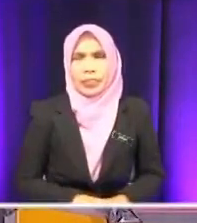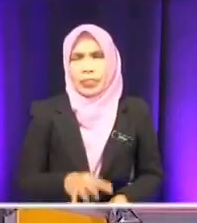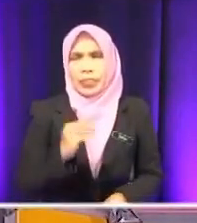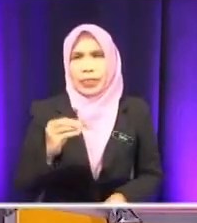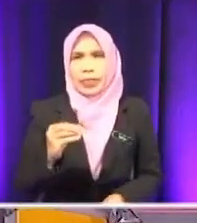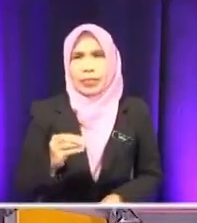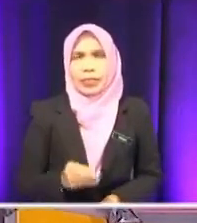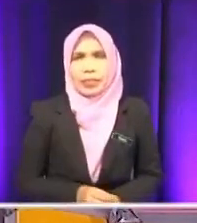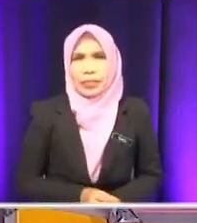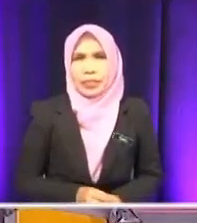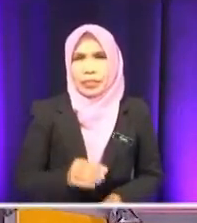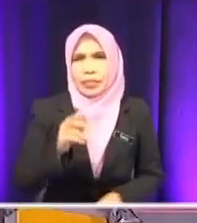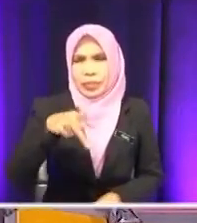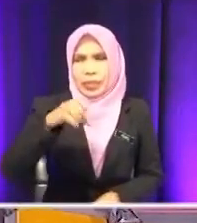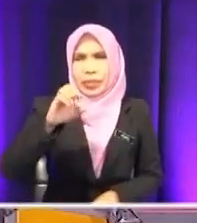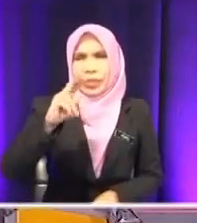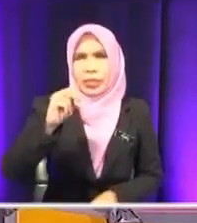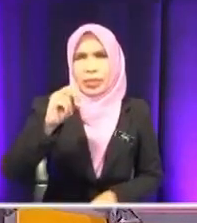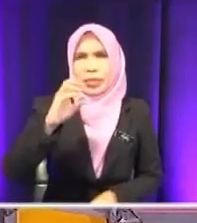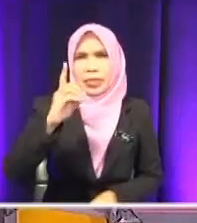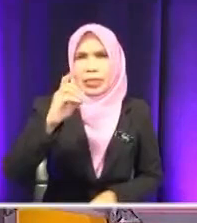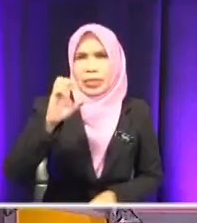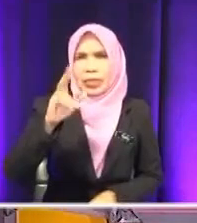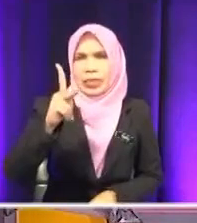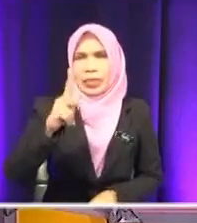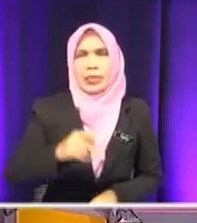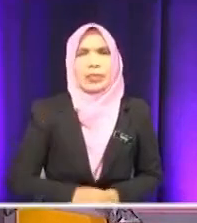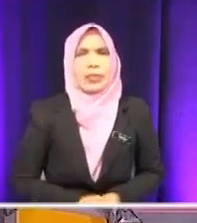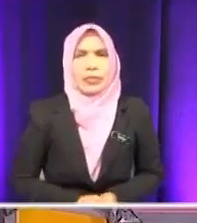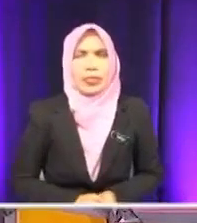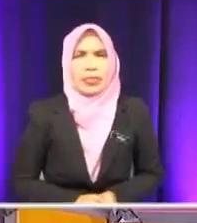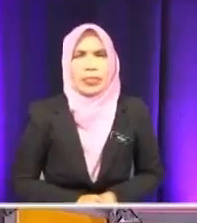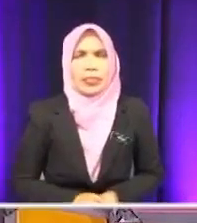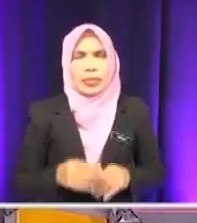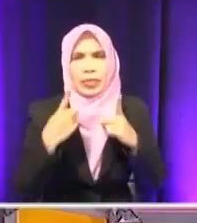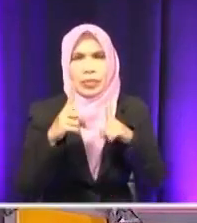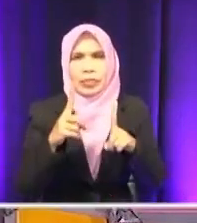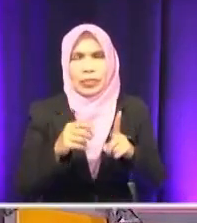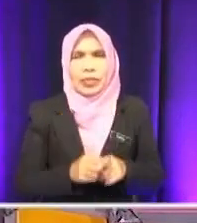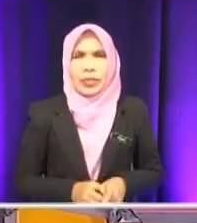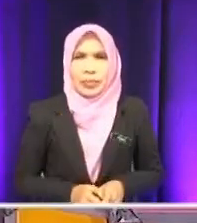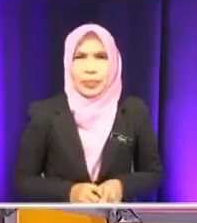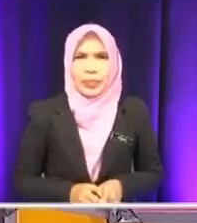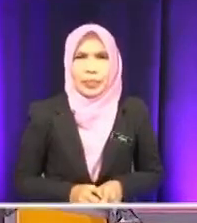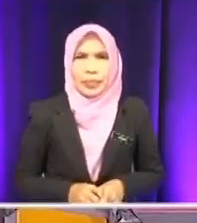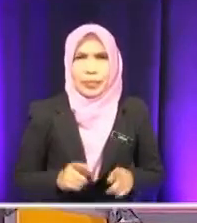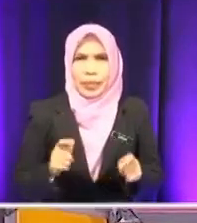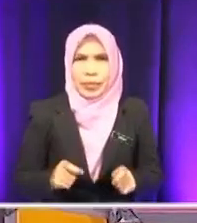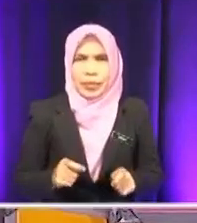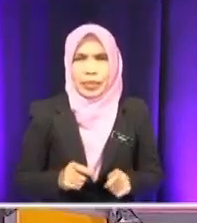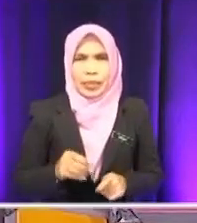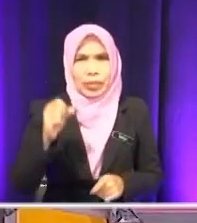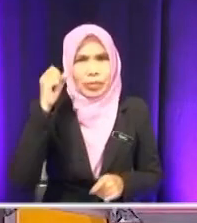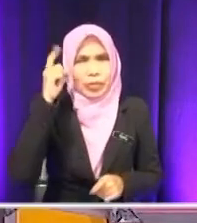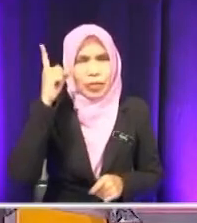Oke jadi ruangan jawabannya Jadi kalau boleh penuhkan ruangan jawaban dan jawaban itu mesti juga paham kayak dia